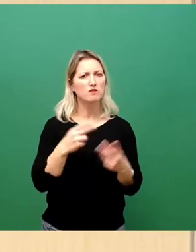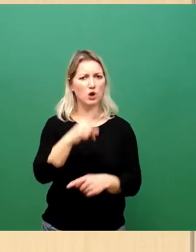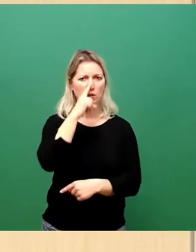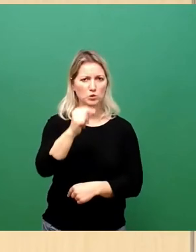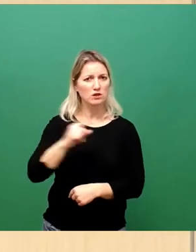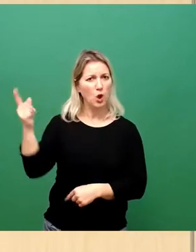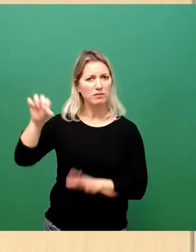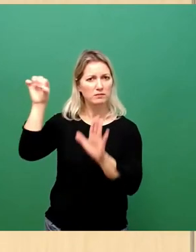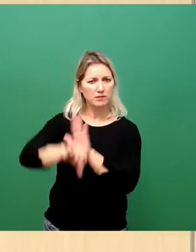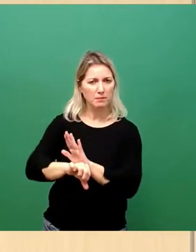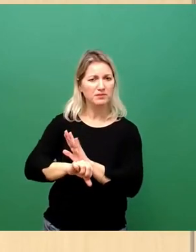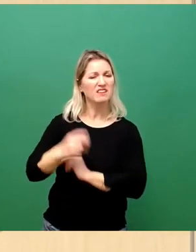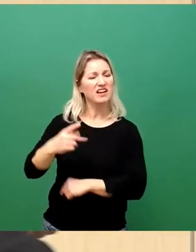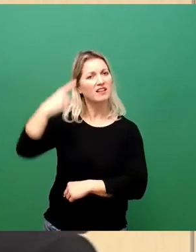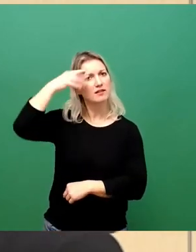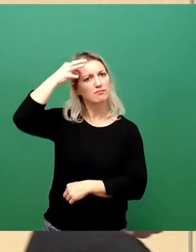Ukraine.